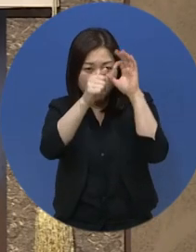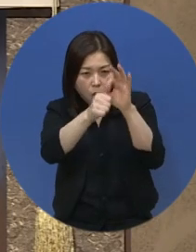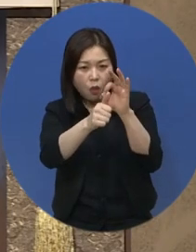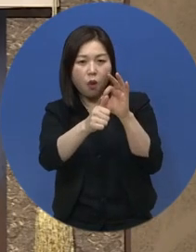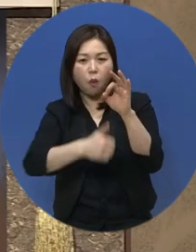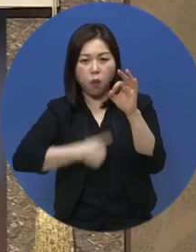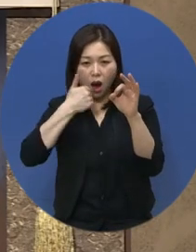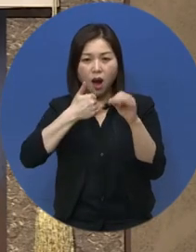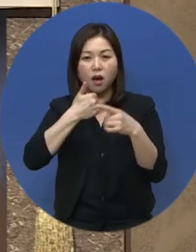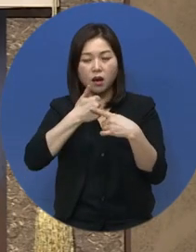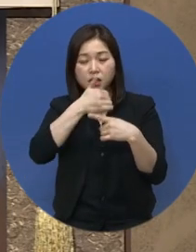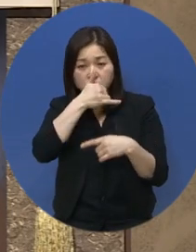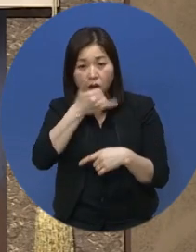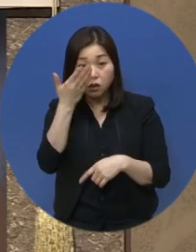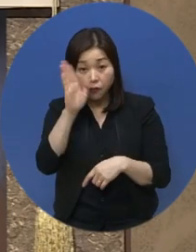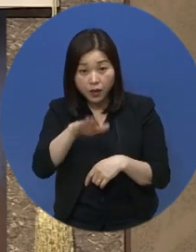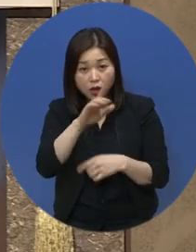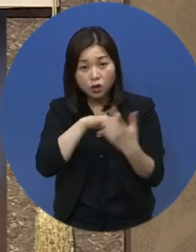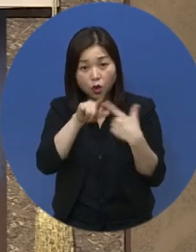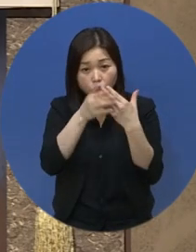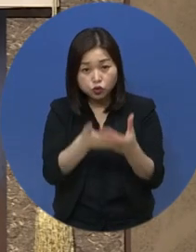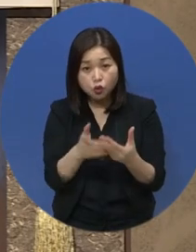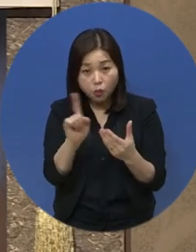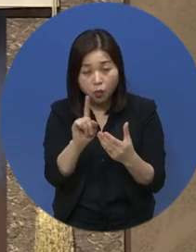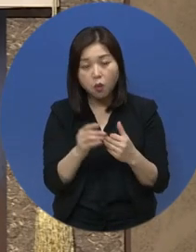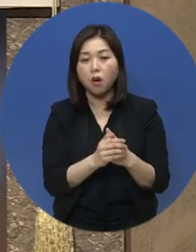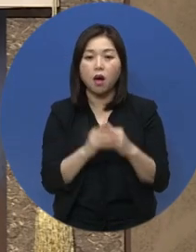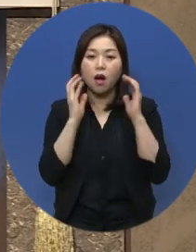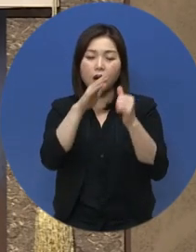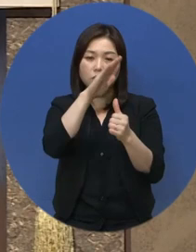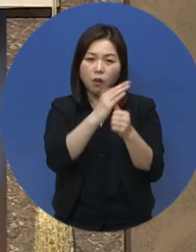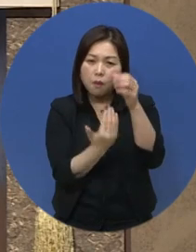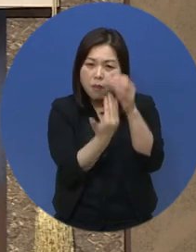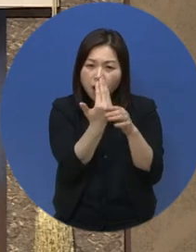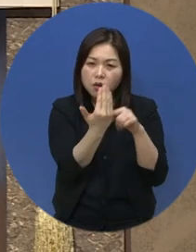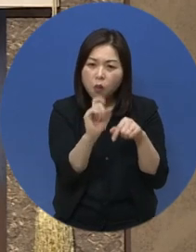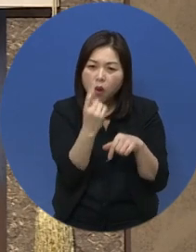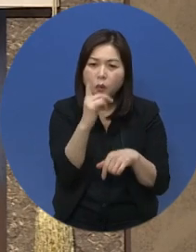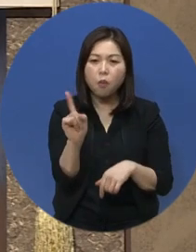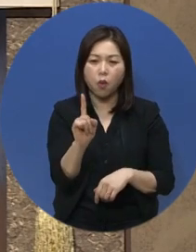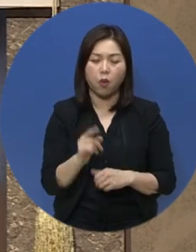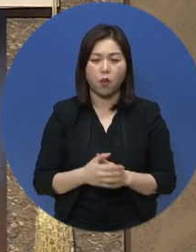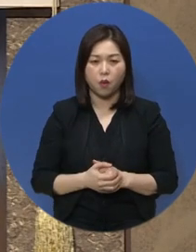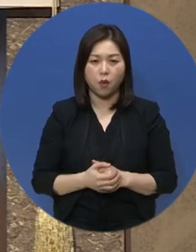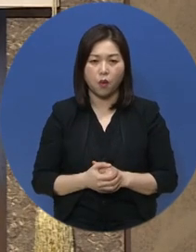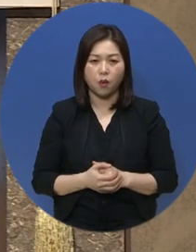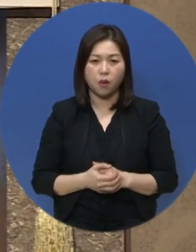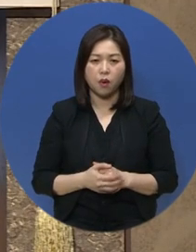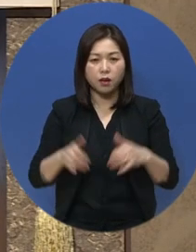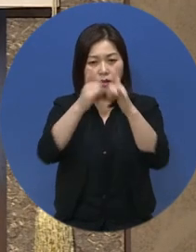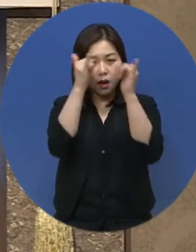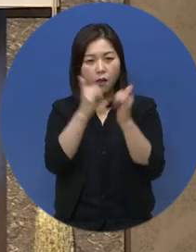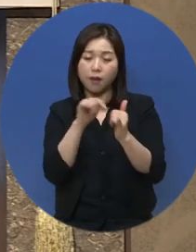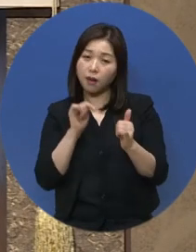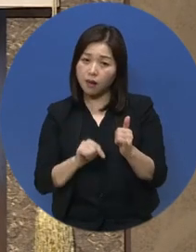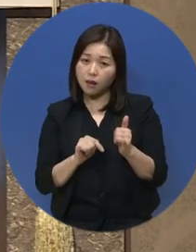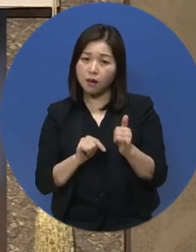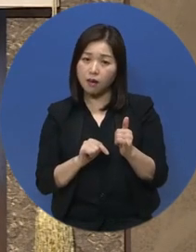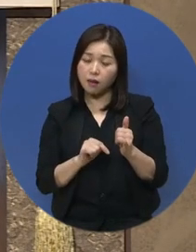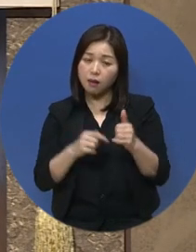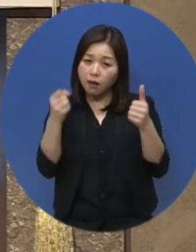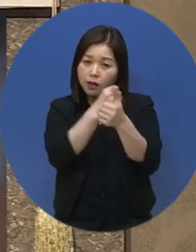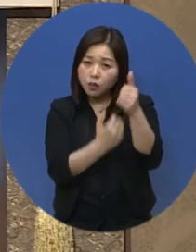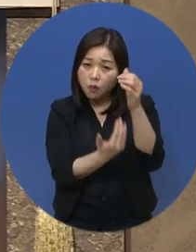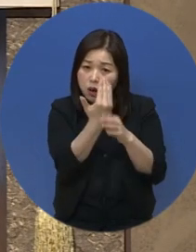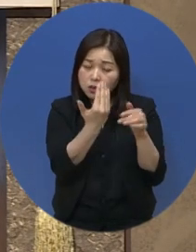있거든요. 근데 사실은 더 중요한 게 아동학대 사건이 왜 일어났냐는 거죠. 왜 우리 사회가 아동학대가 잊혀질만 하면